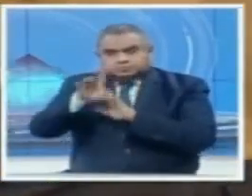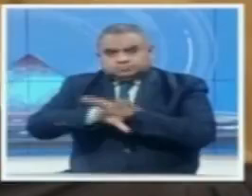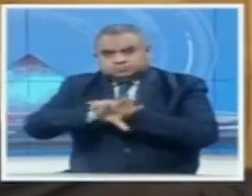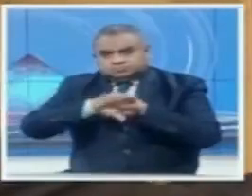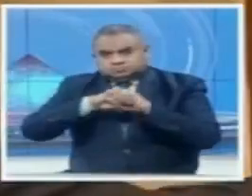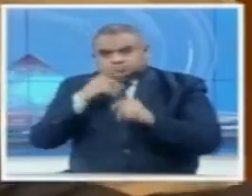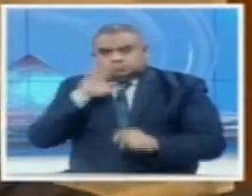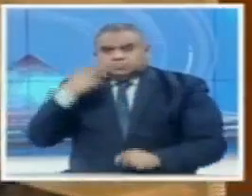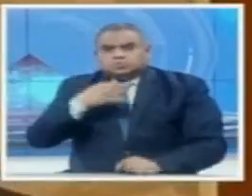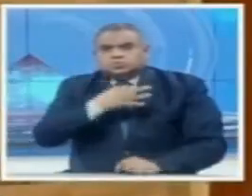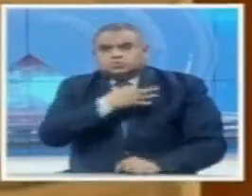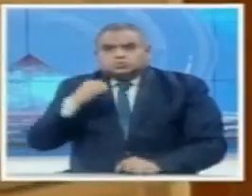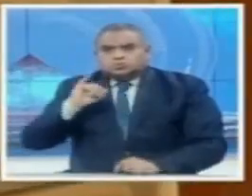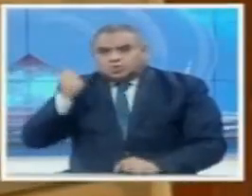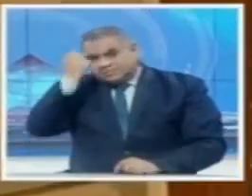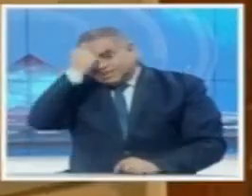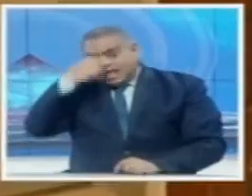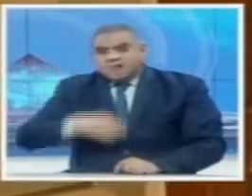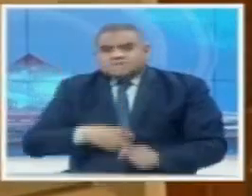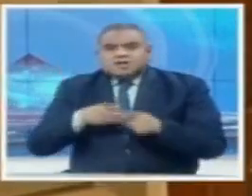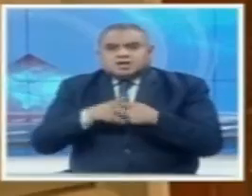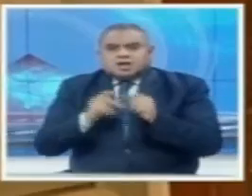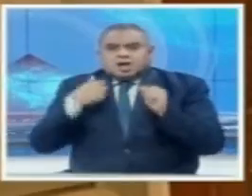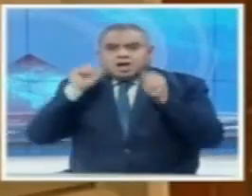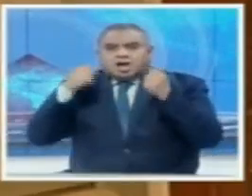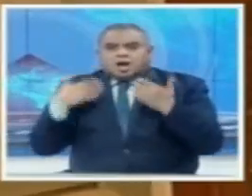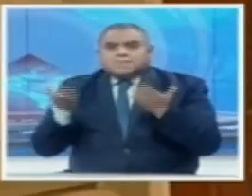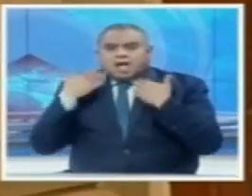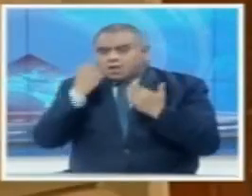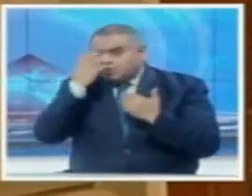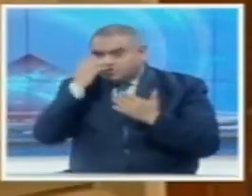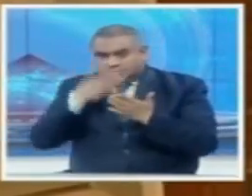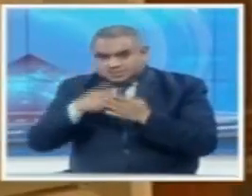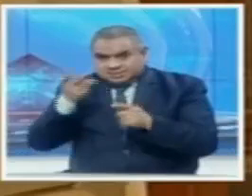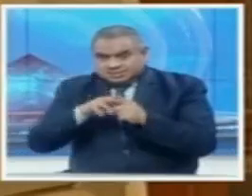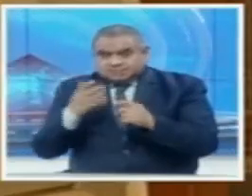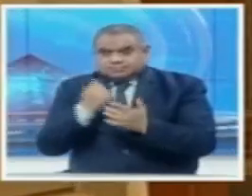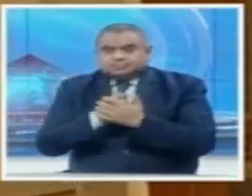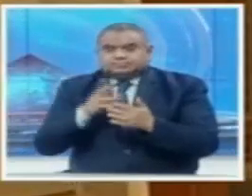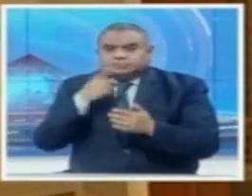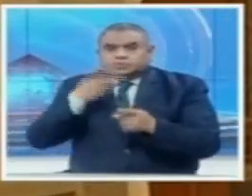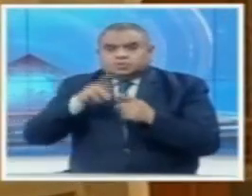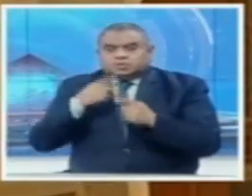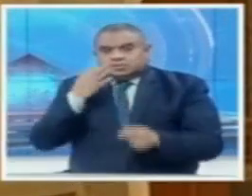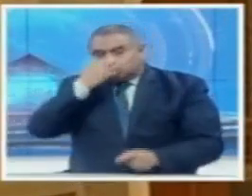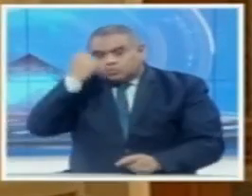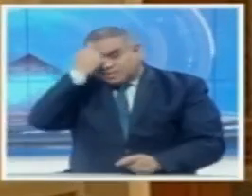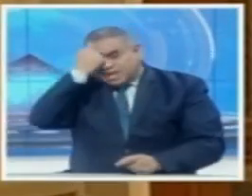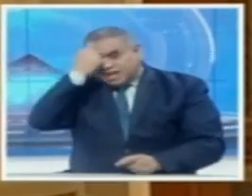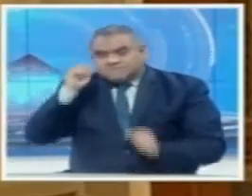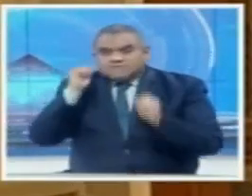حاجات 350,000 ميجا واط من طاقه الرياح وحوادث 650,000 من الطاقه الشمسيه فالديك